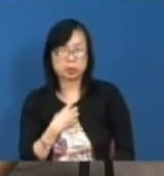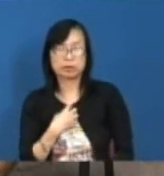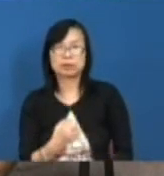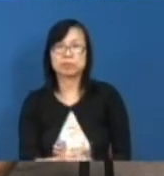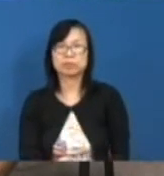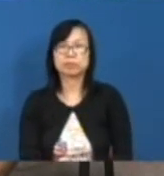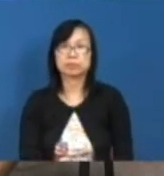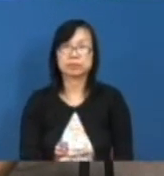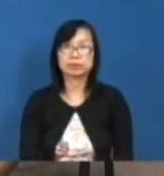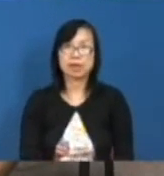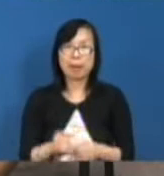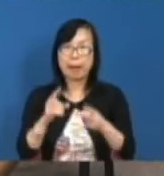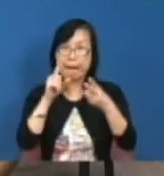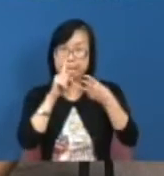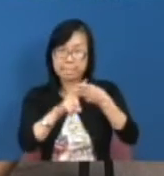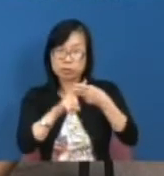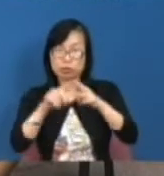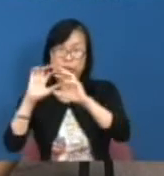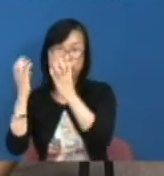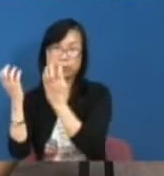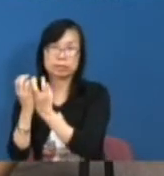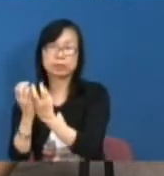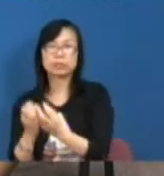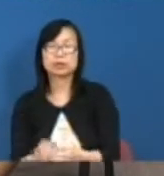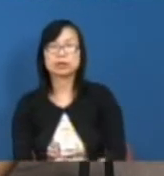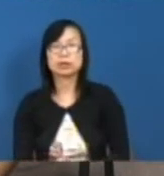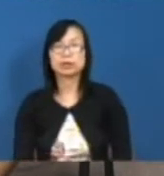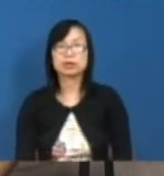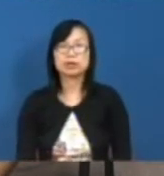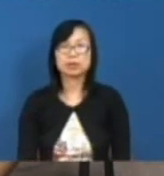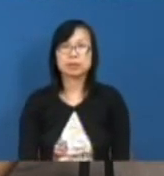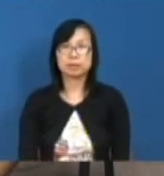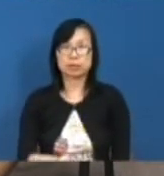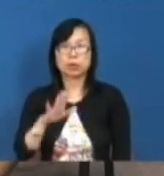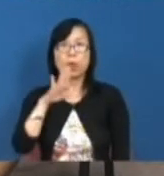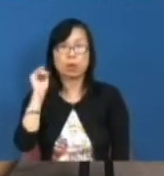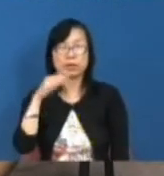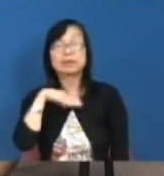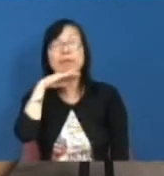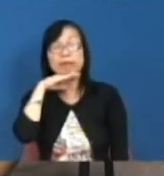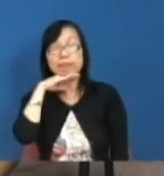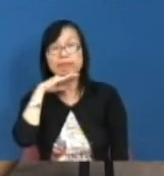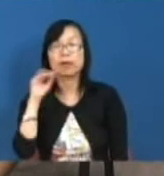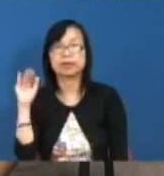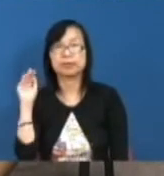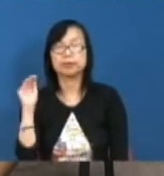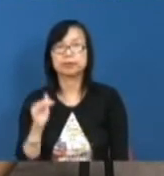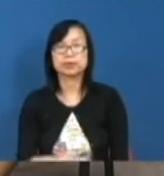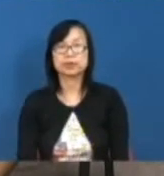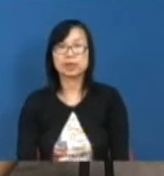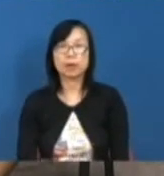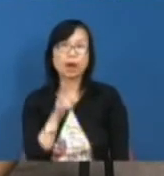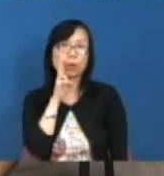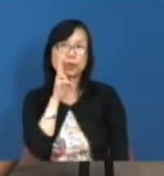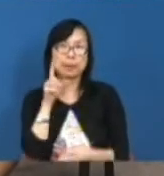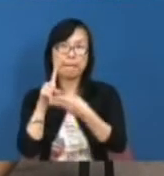其實仲有一個問題，就是民主派的問題。民主可以等，好像這個何俊仁，我最近